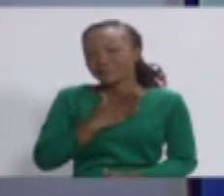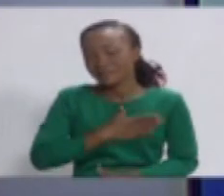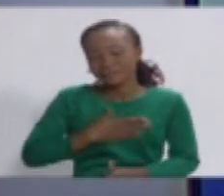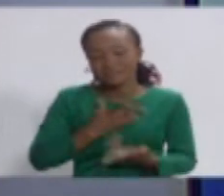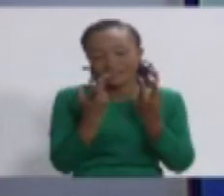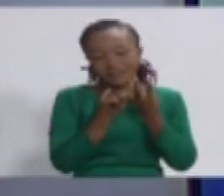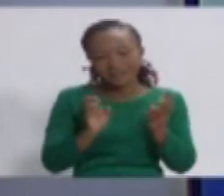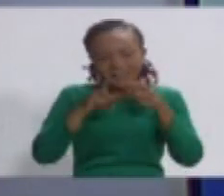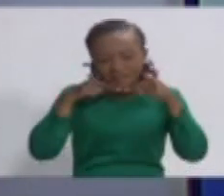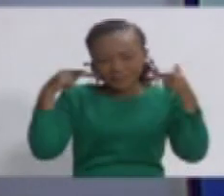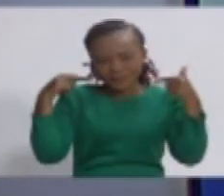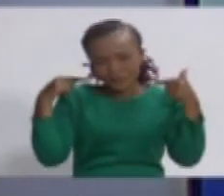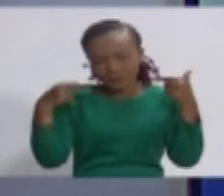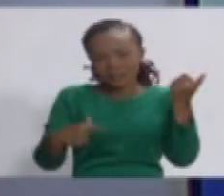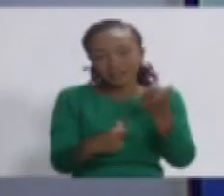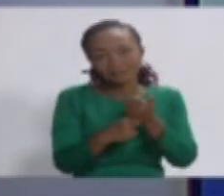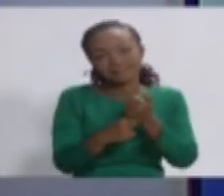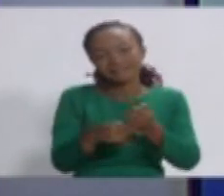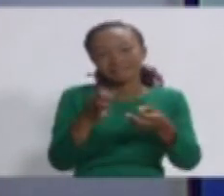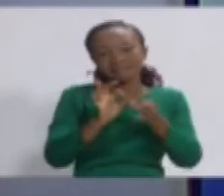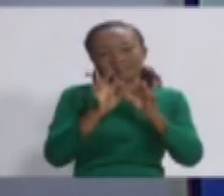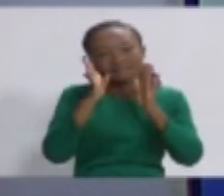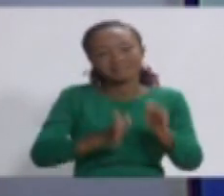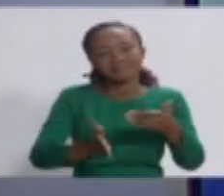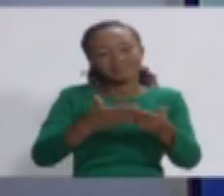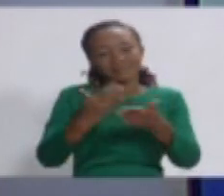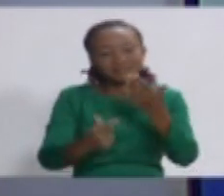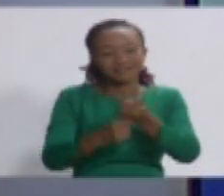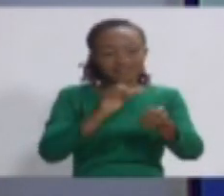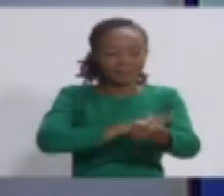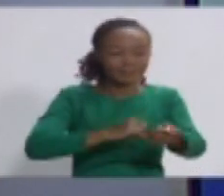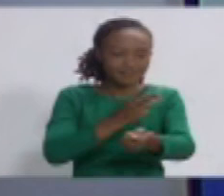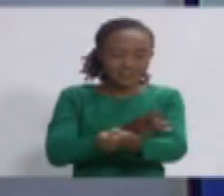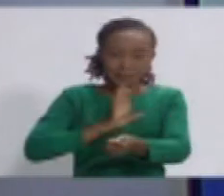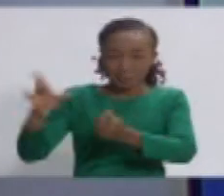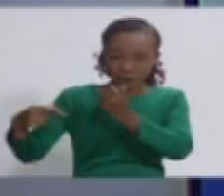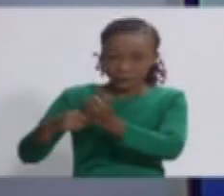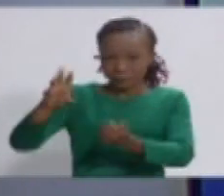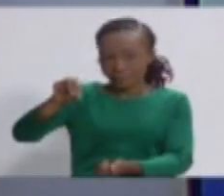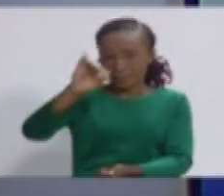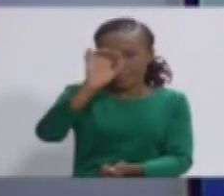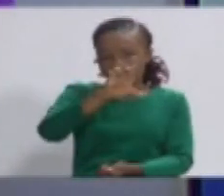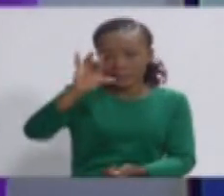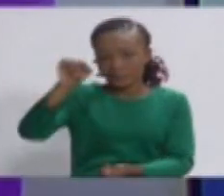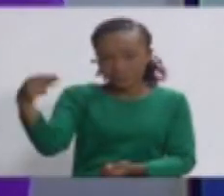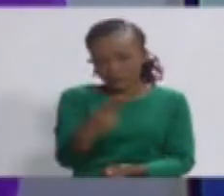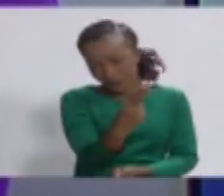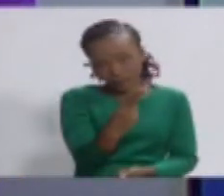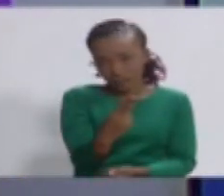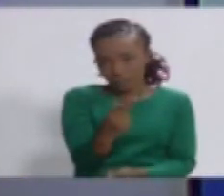mumpe tabasamu la usiku. Anafahamika kama Joyce Wairimu. Kwangu mimi langu jina ni Milliah Kisienya. Kwao